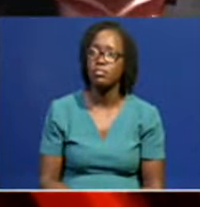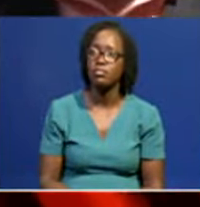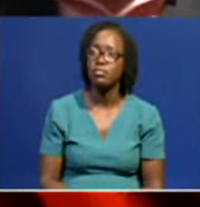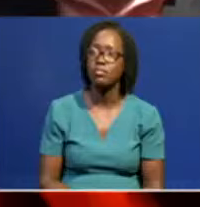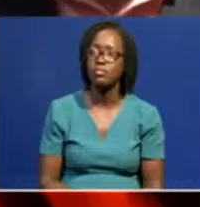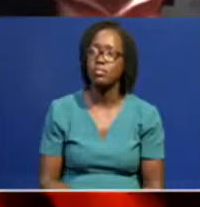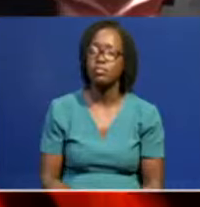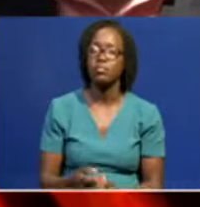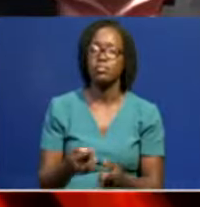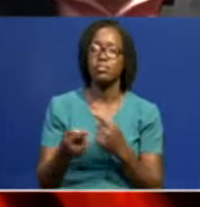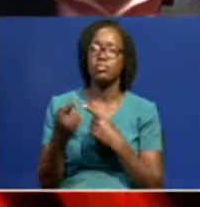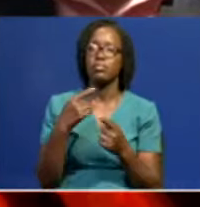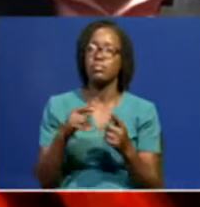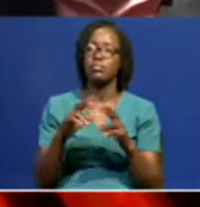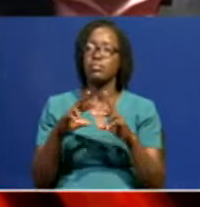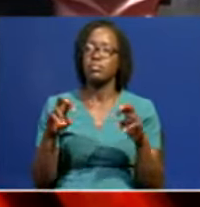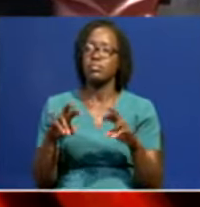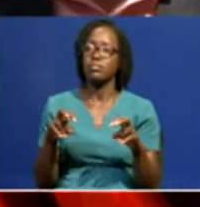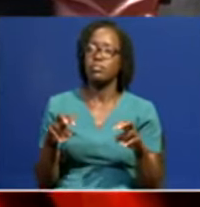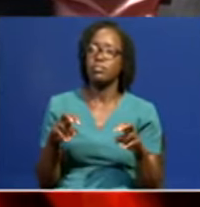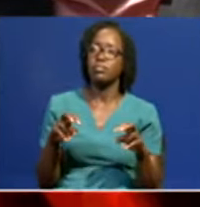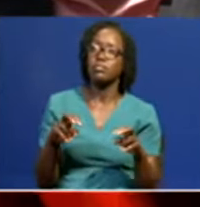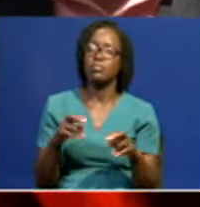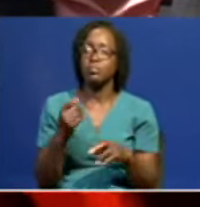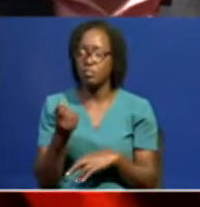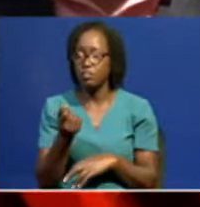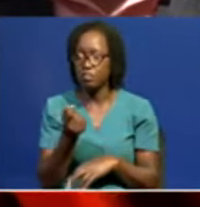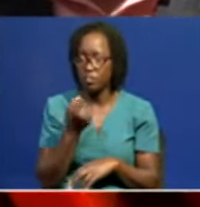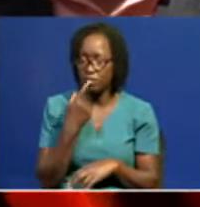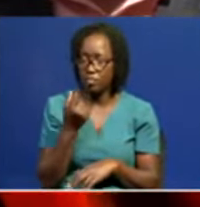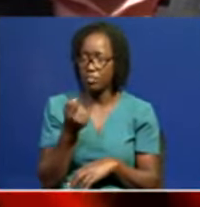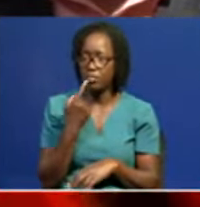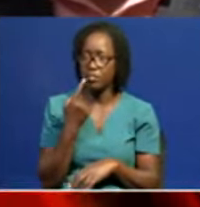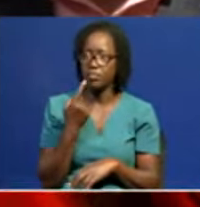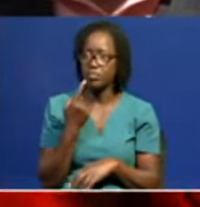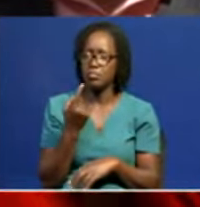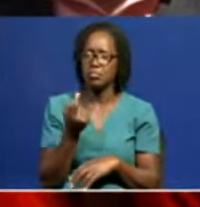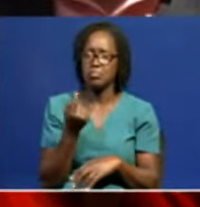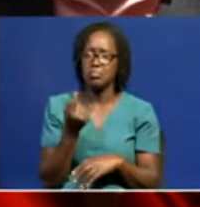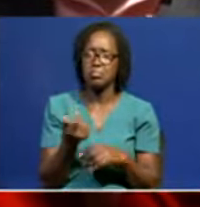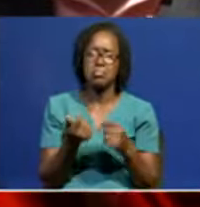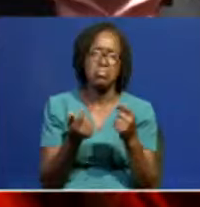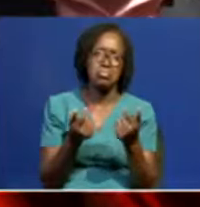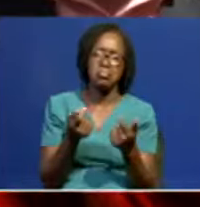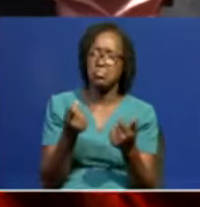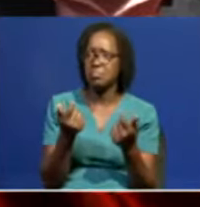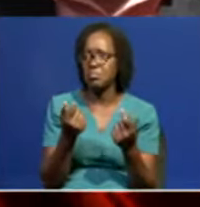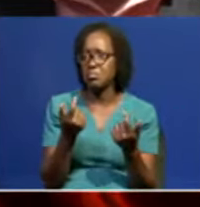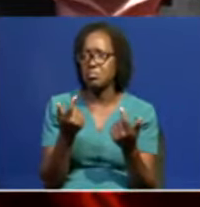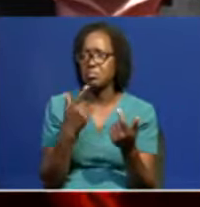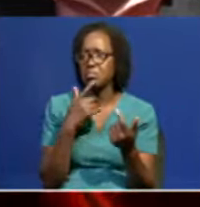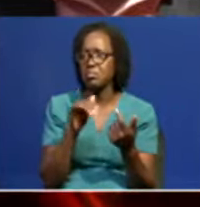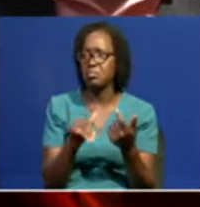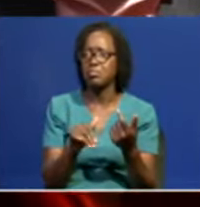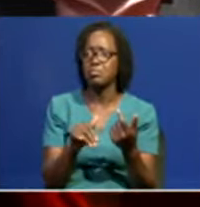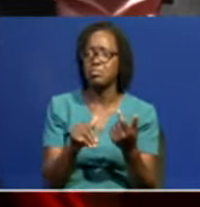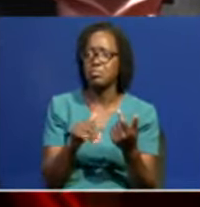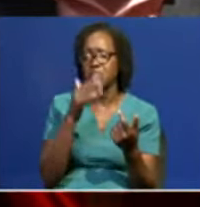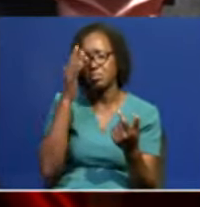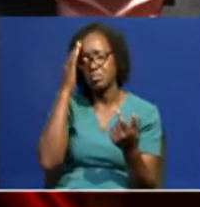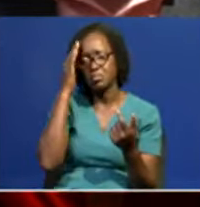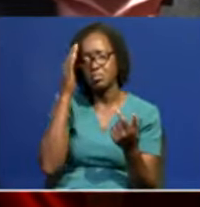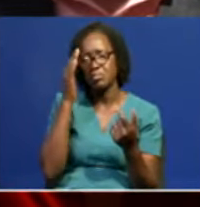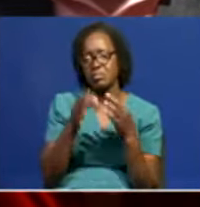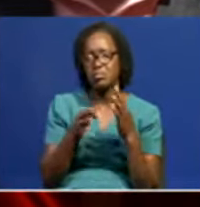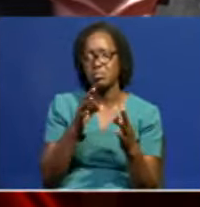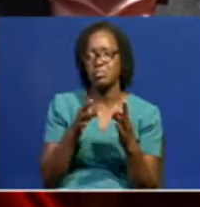Wanakuja kucheck mambo ya matibabu ile kidogo kidogo ndio mtu aweze kujua kama